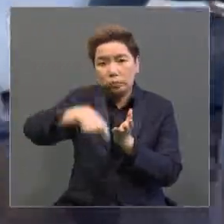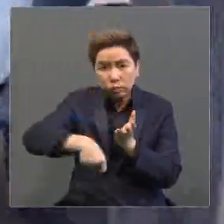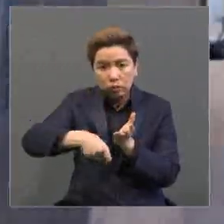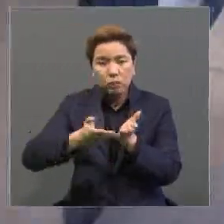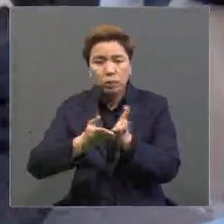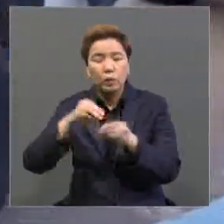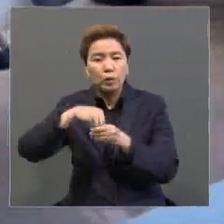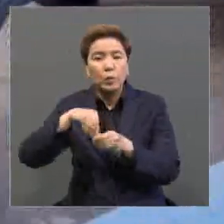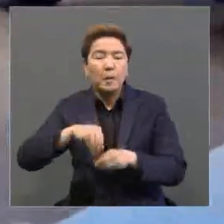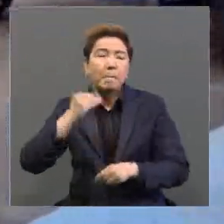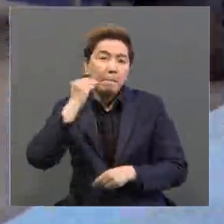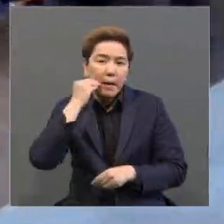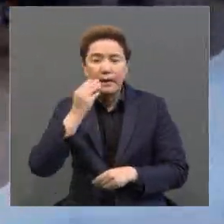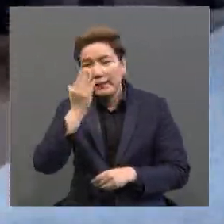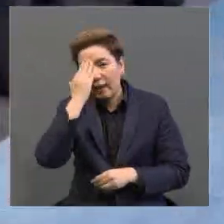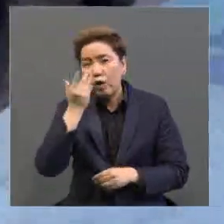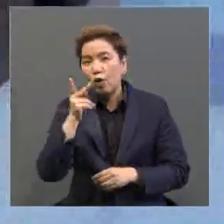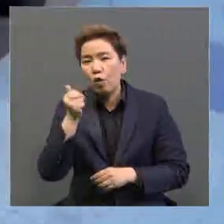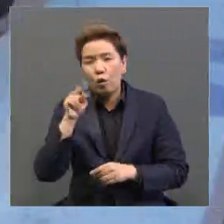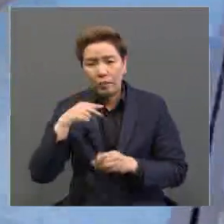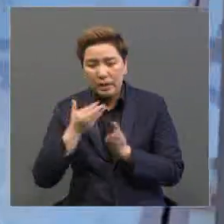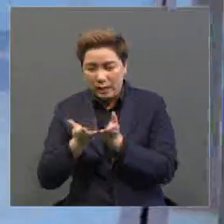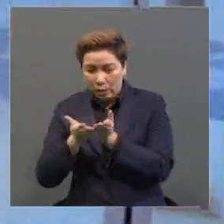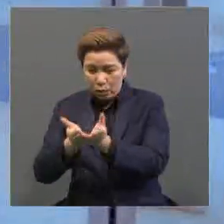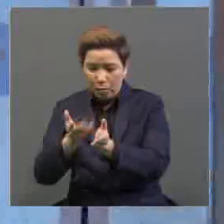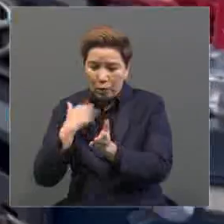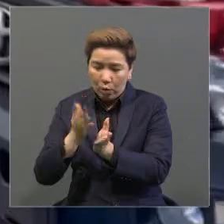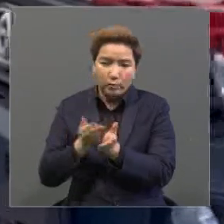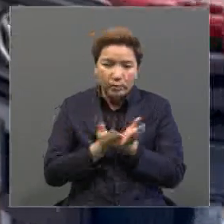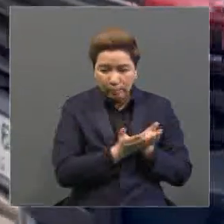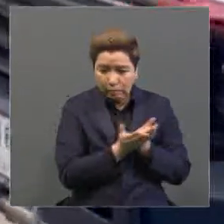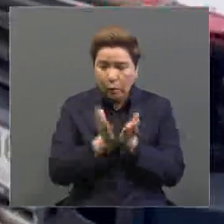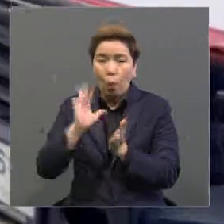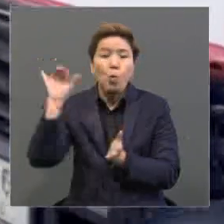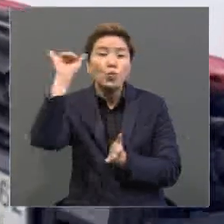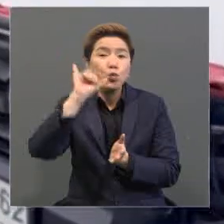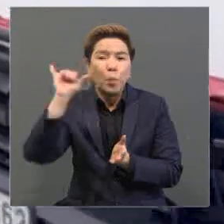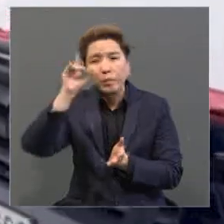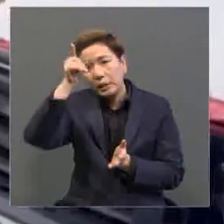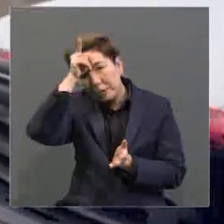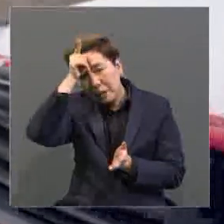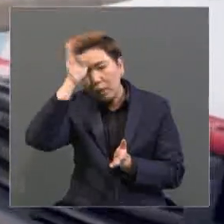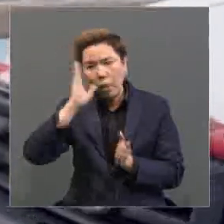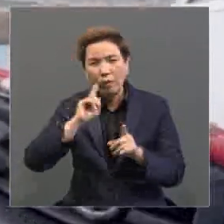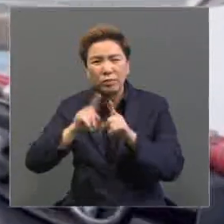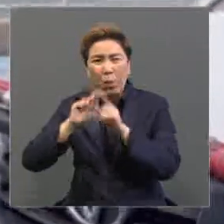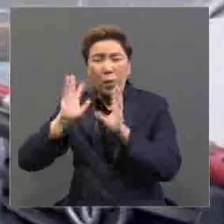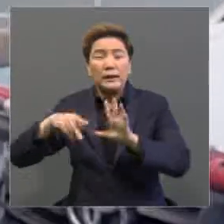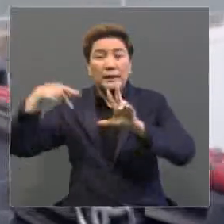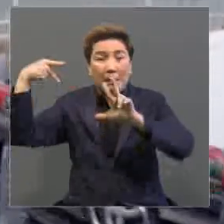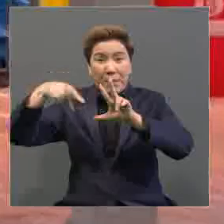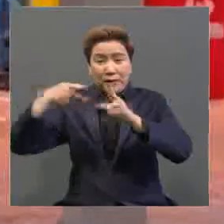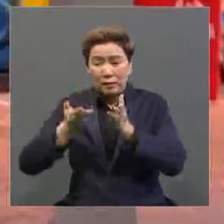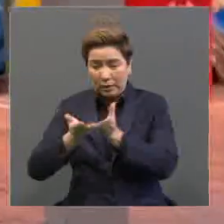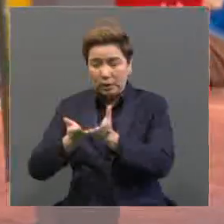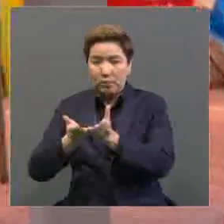อยู่ที่อ่าวบ้านหน้าถอนแล้วก็มีเรือขนาดเล็กไปขนถ่ายนักท่องเที่ยวชาวยุโรปเยอรมันแล้วก็รุ่งเรือง3,000คน